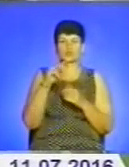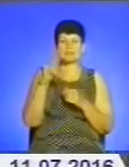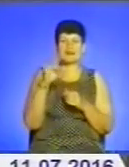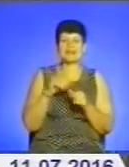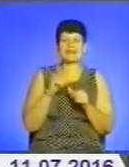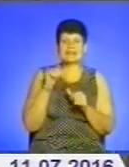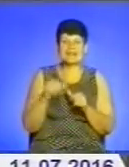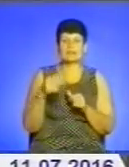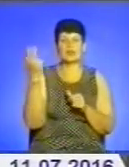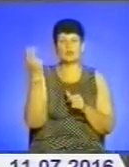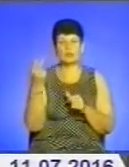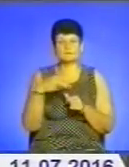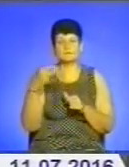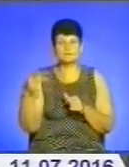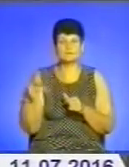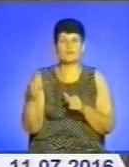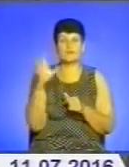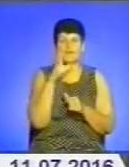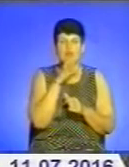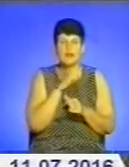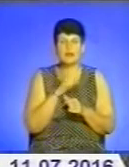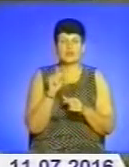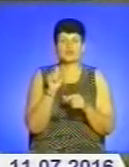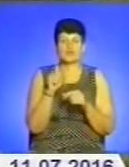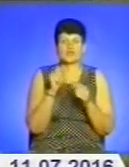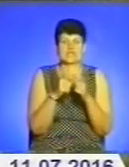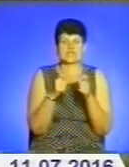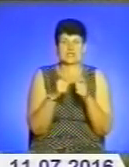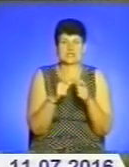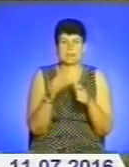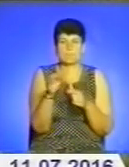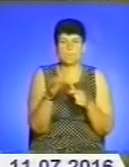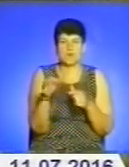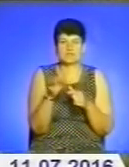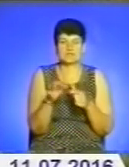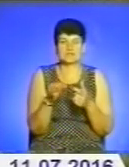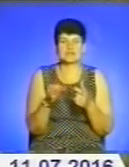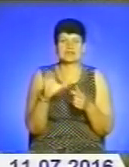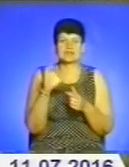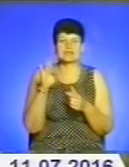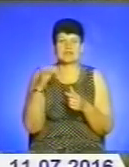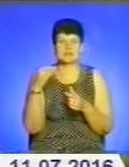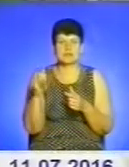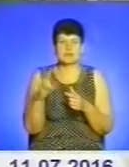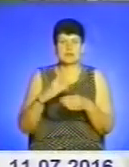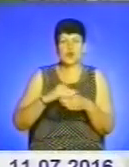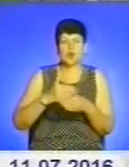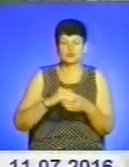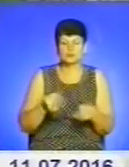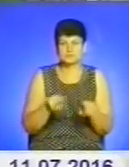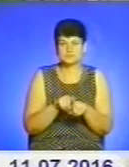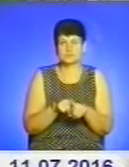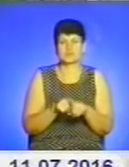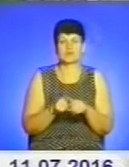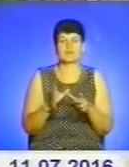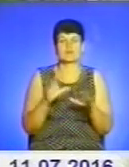та ювелірних прикрас, поцупили золоті злитки та монети, ноутбук, срібний посуд. Частину цінностей здавали до ломбардів,